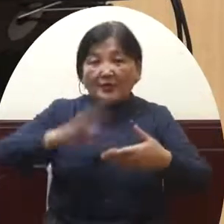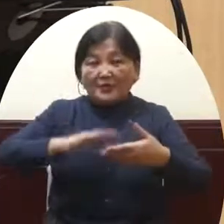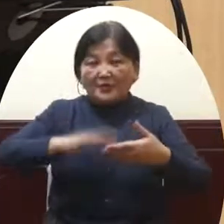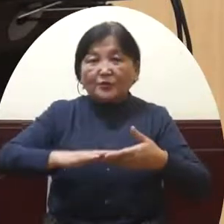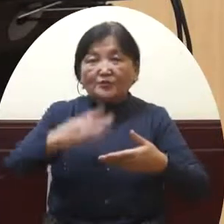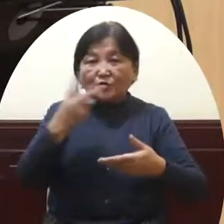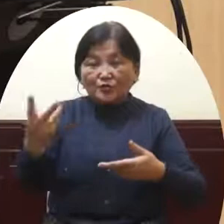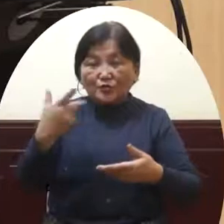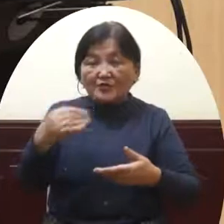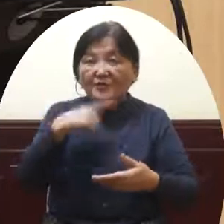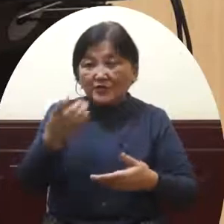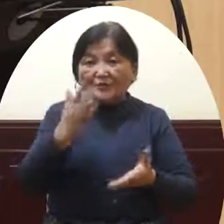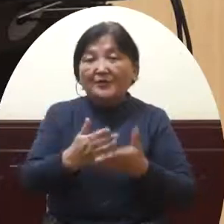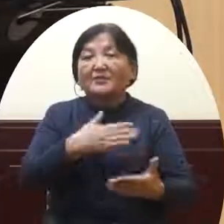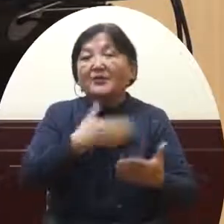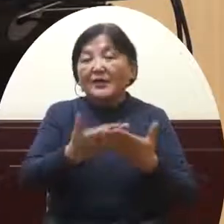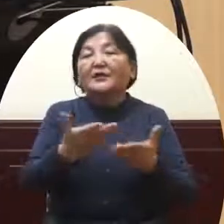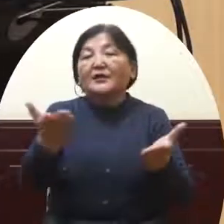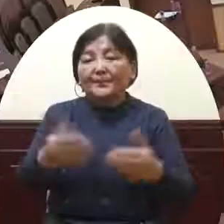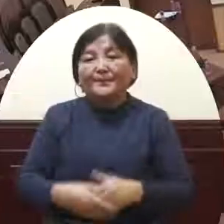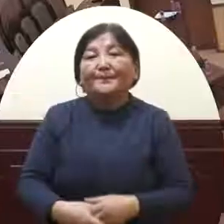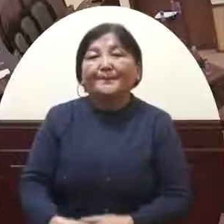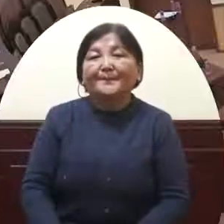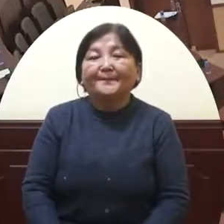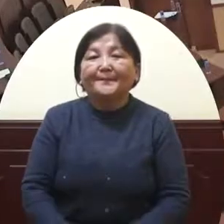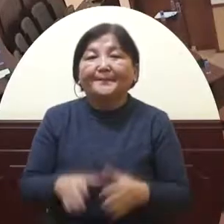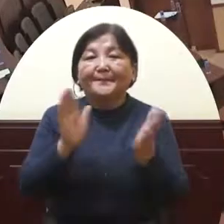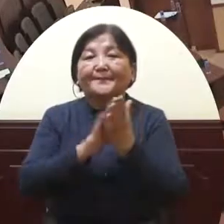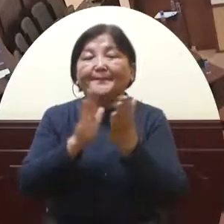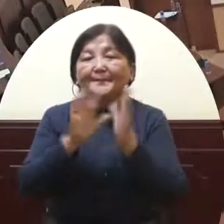зөвөр ойлгоорой гэж хэлсэн. За баярлалаа.